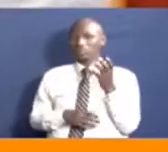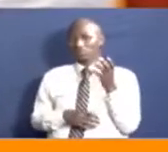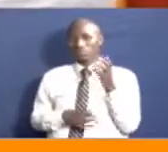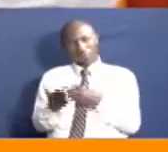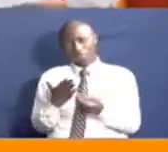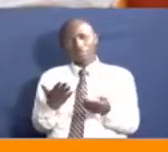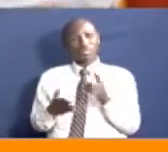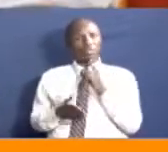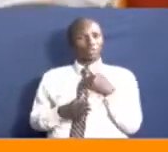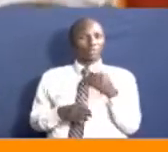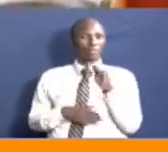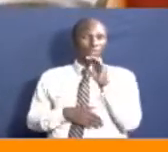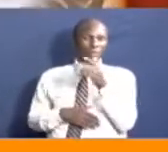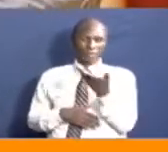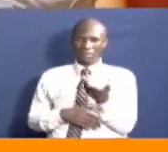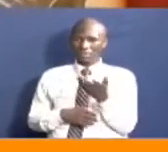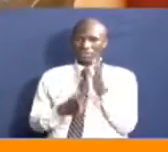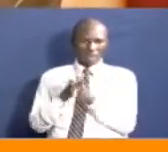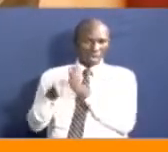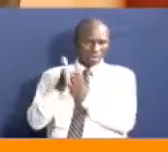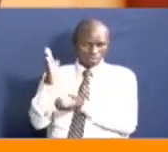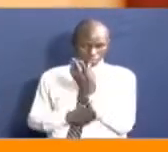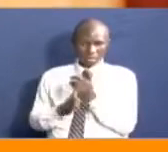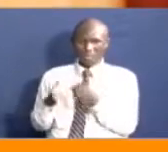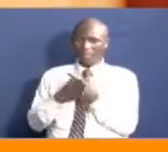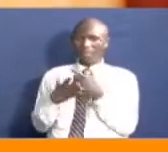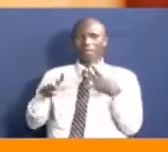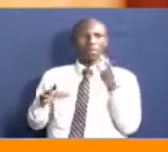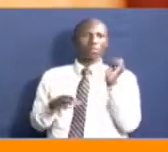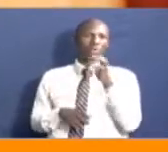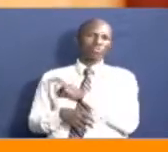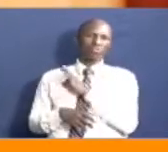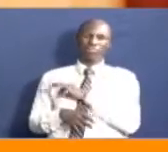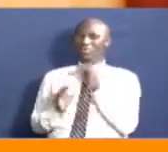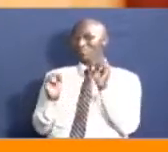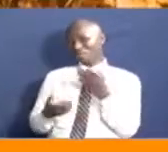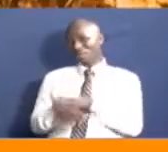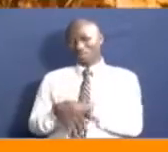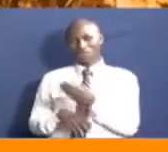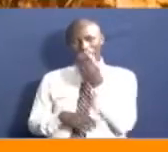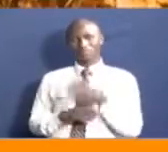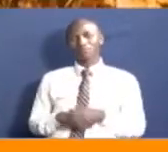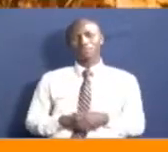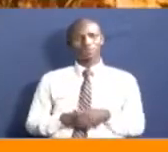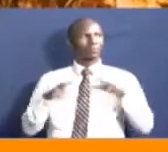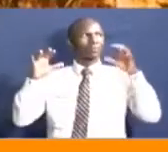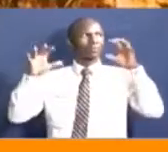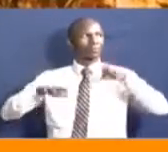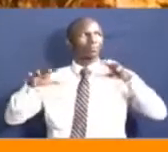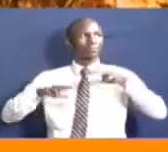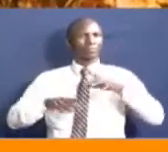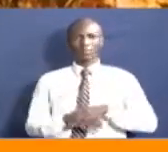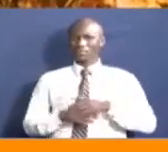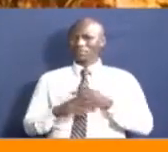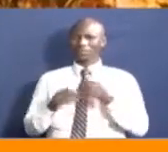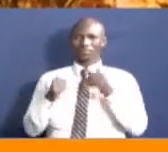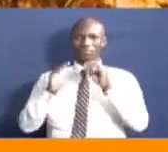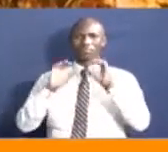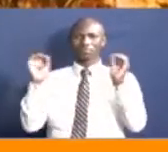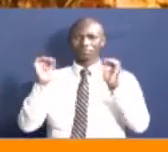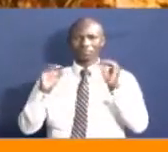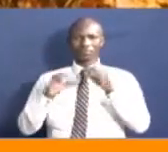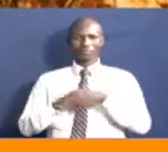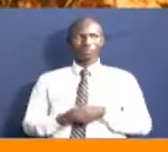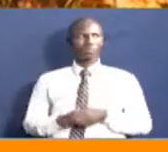ifail. Kwa hivyo waangalie, waweke mikakati watu wetu waweze kupata chakula. Mbua ya ndwa ndio itenesa na kitumini